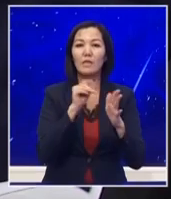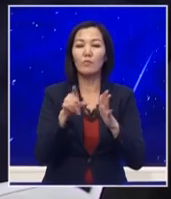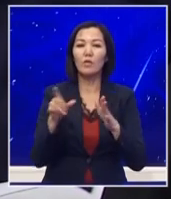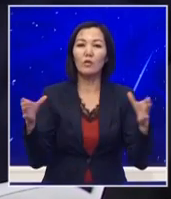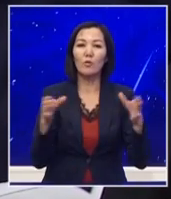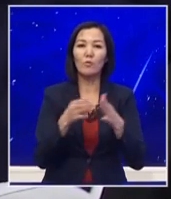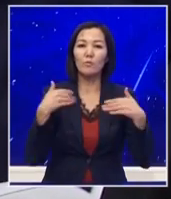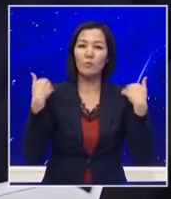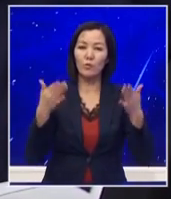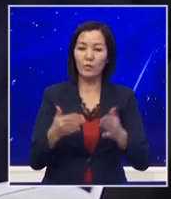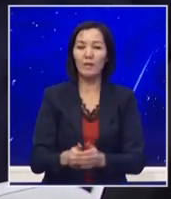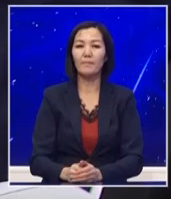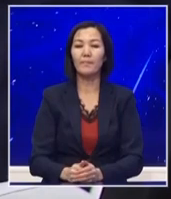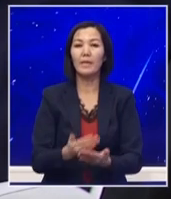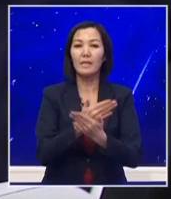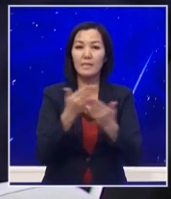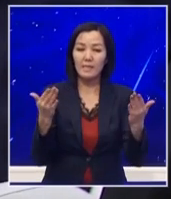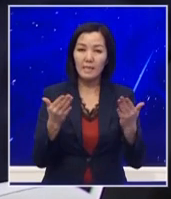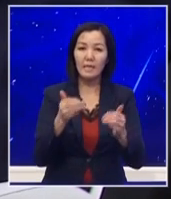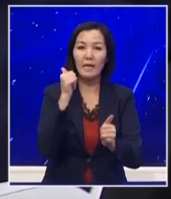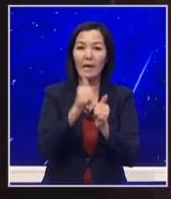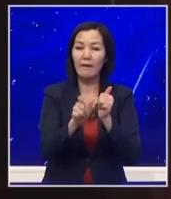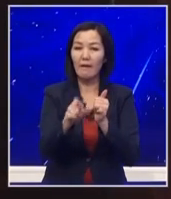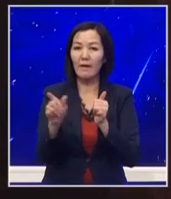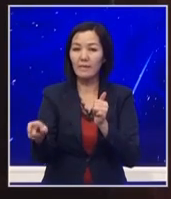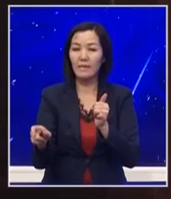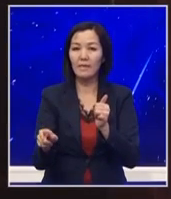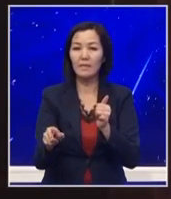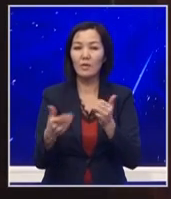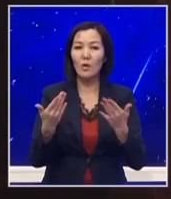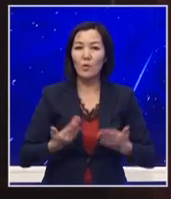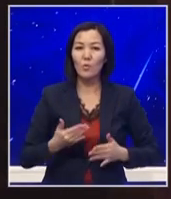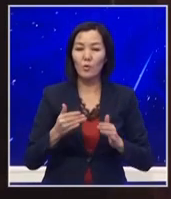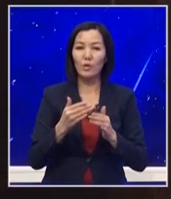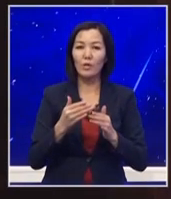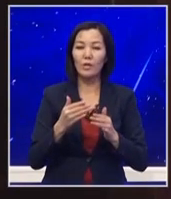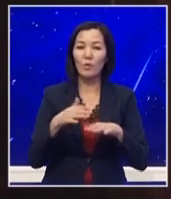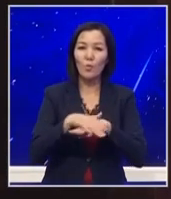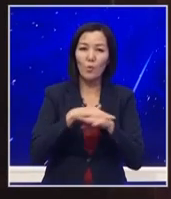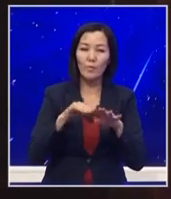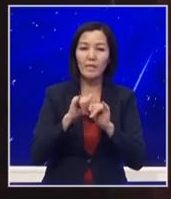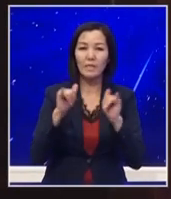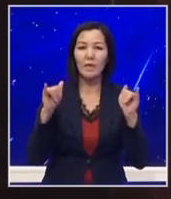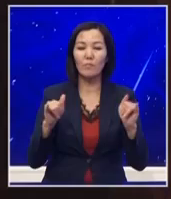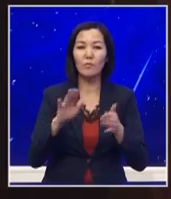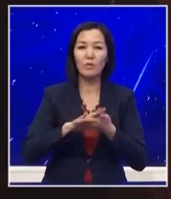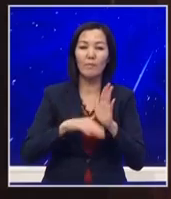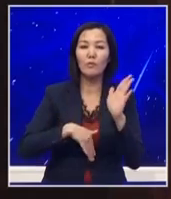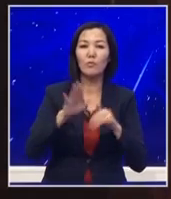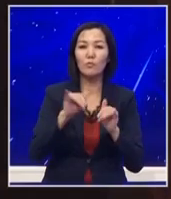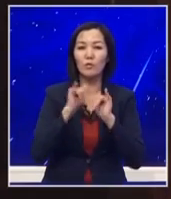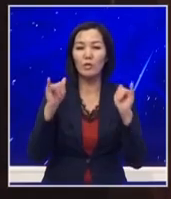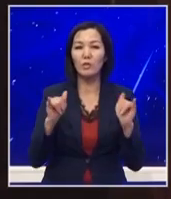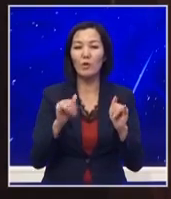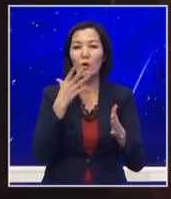корпусты құттықтаймын. Сіздердің әр қайсыларыңыз өңірдің дамуына және жетісулықтардың өмір сүру сапасын